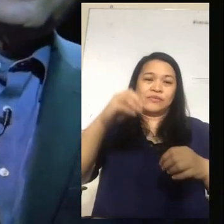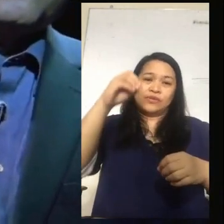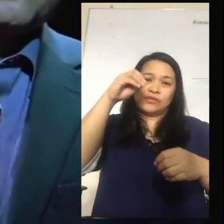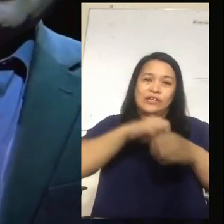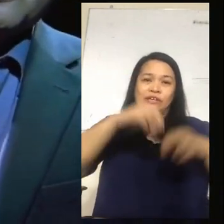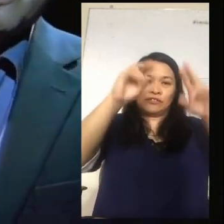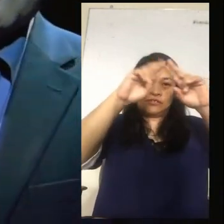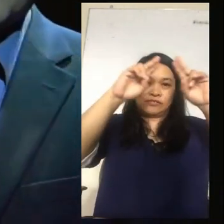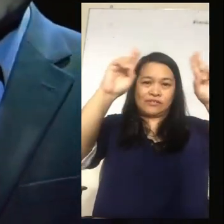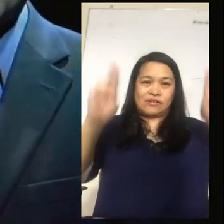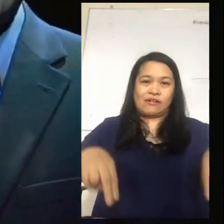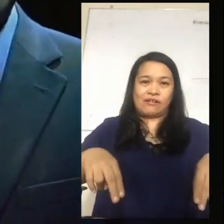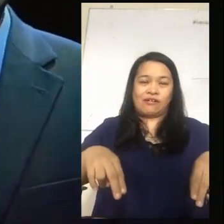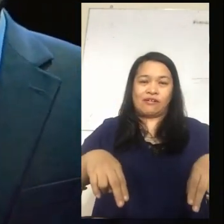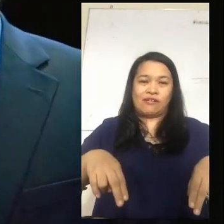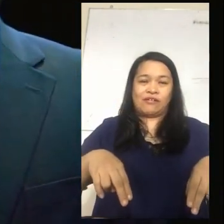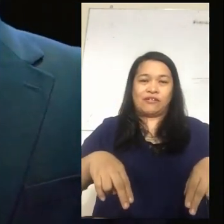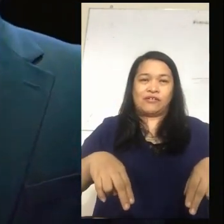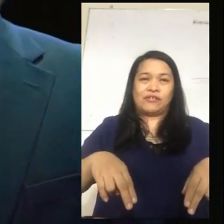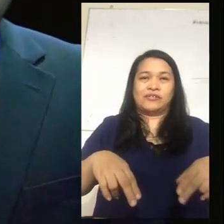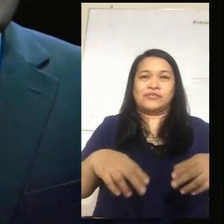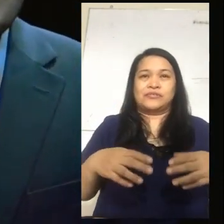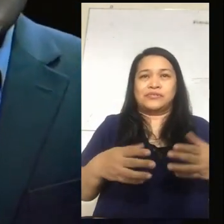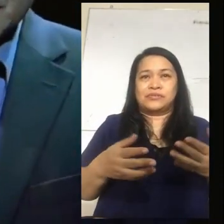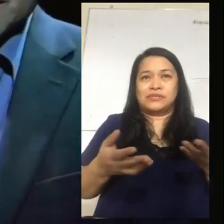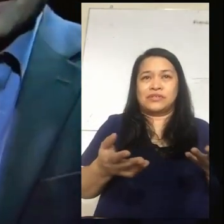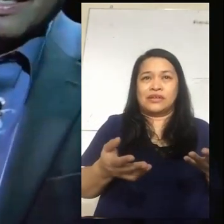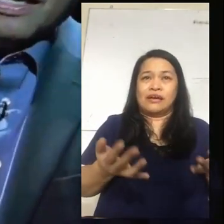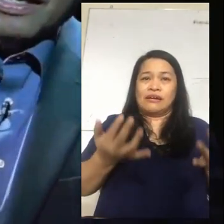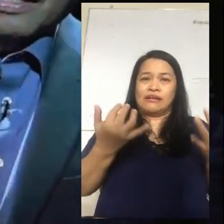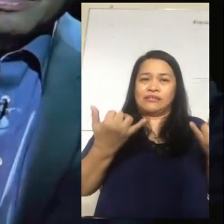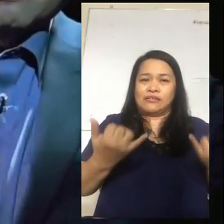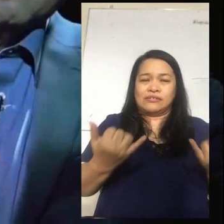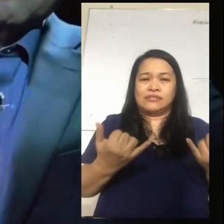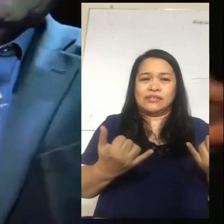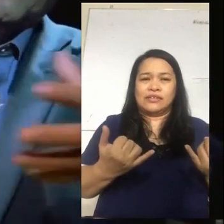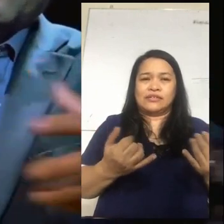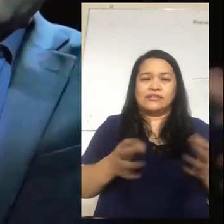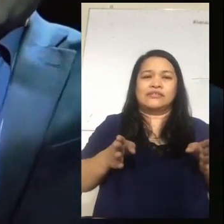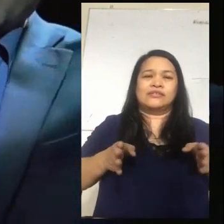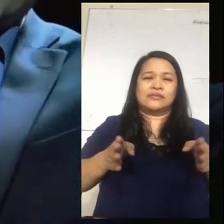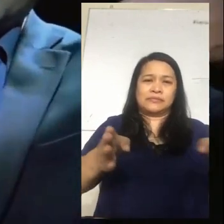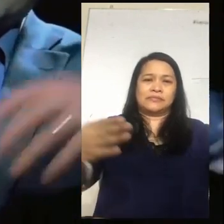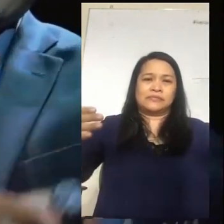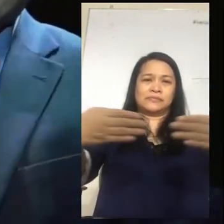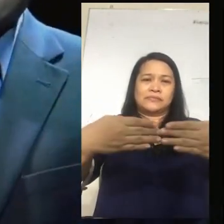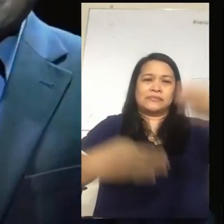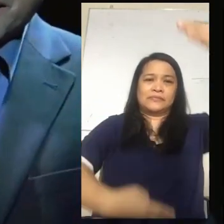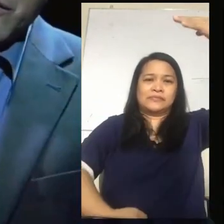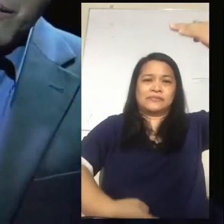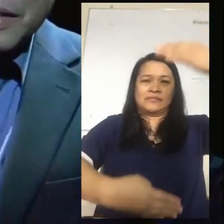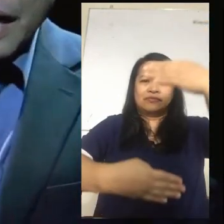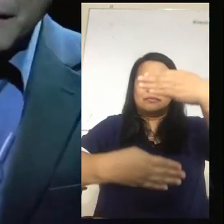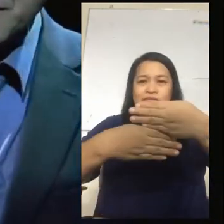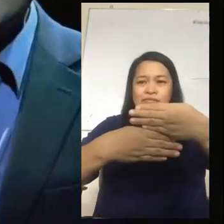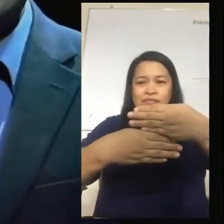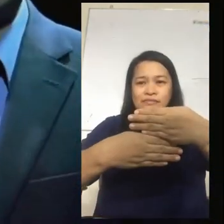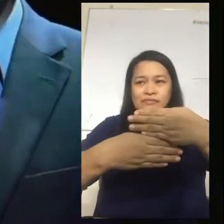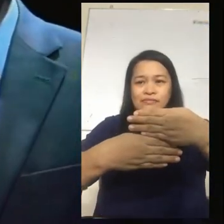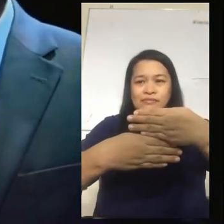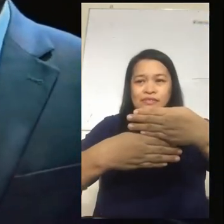ECQ or ito pong lockdown. Ay, you know, you are all there together at